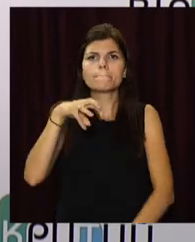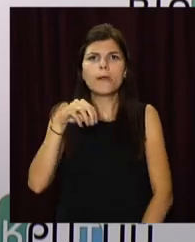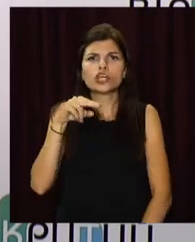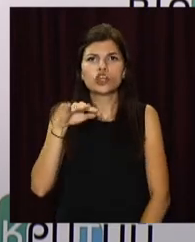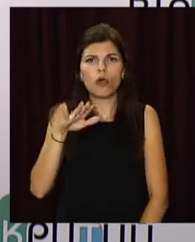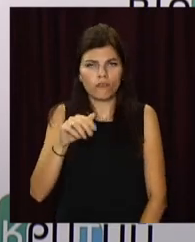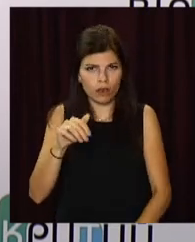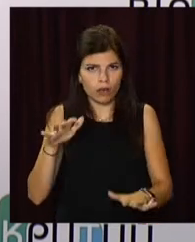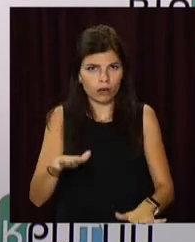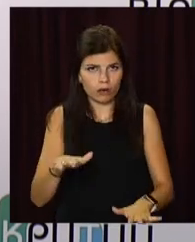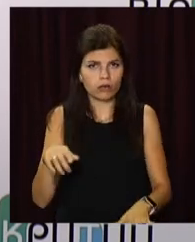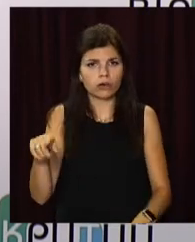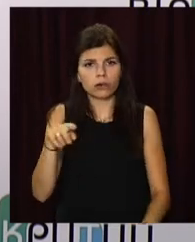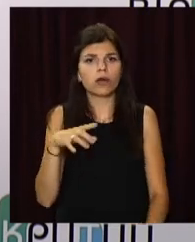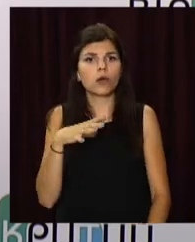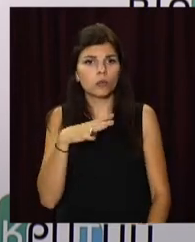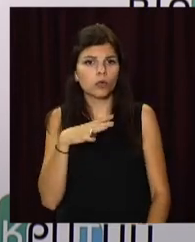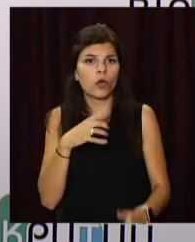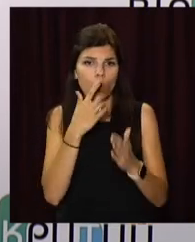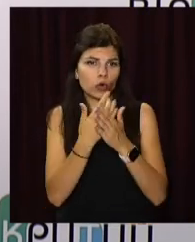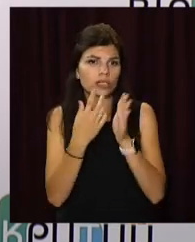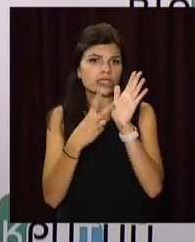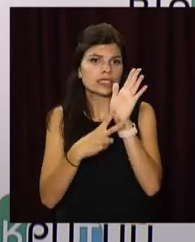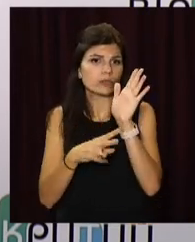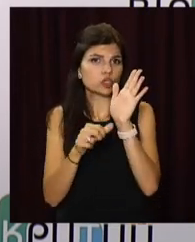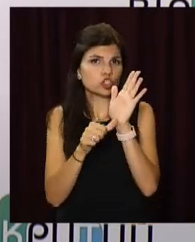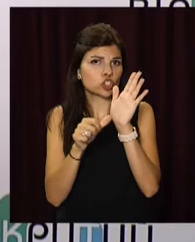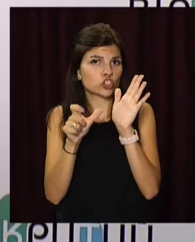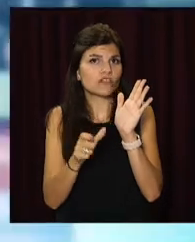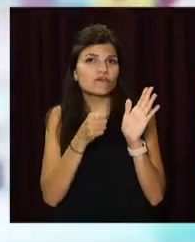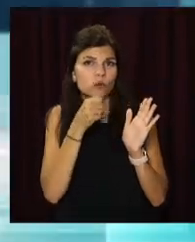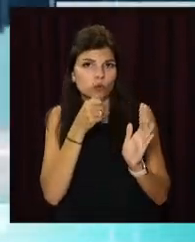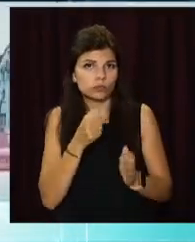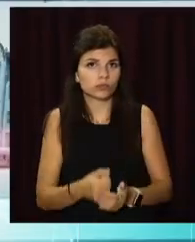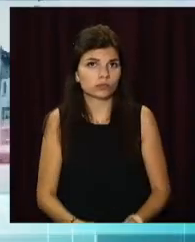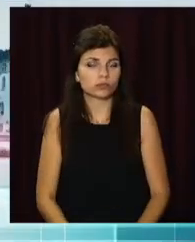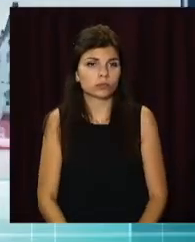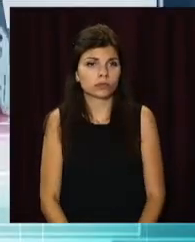на амбулаторном перитониальном диализе находится около 76 человек.